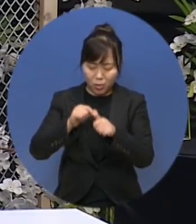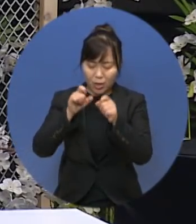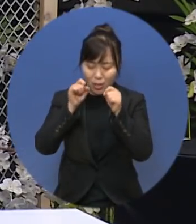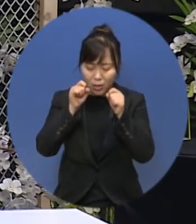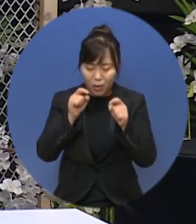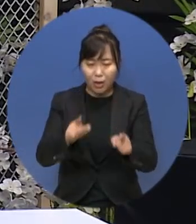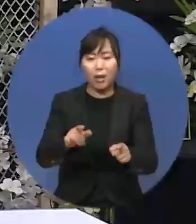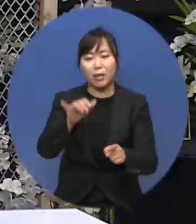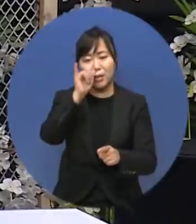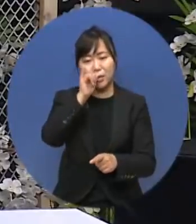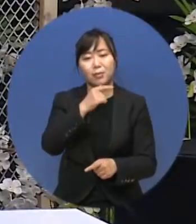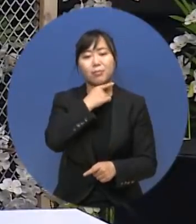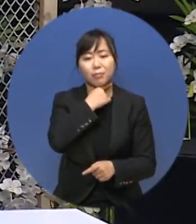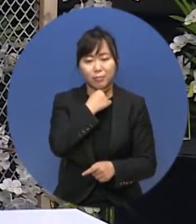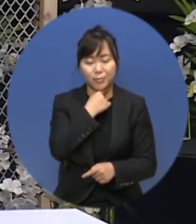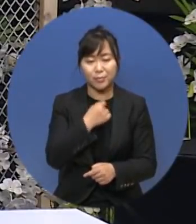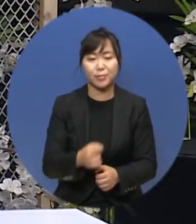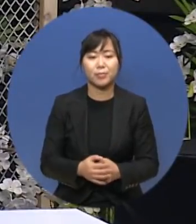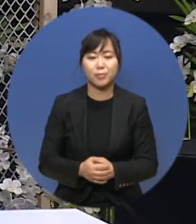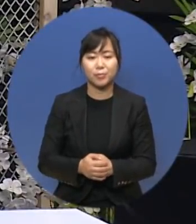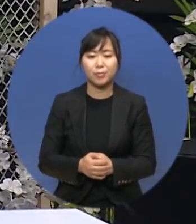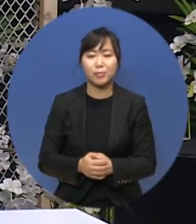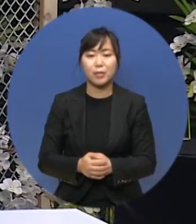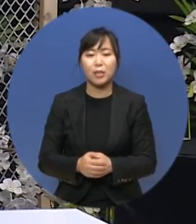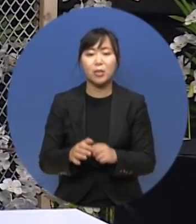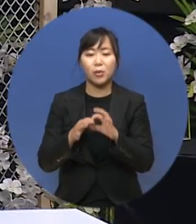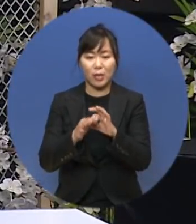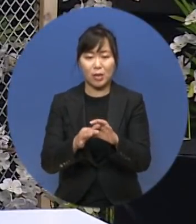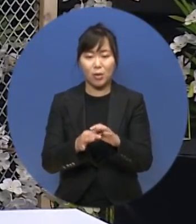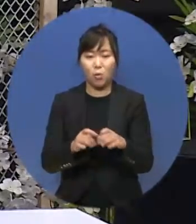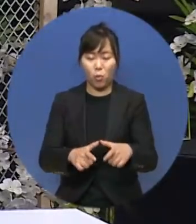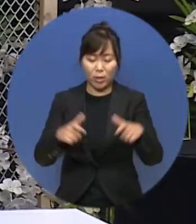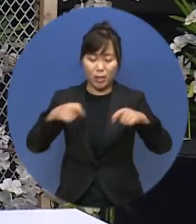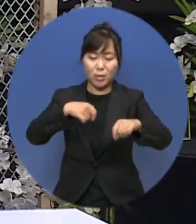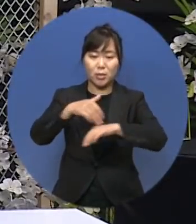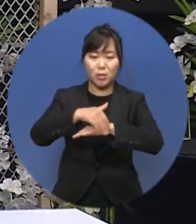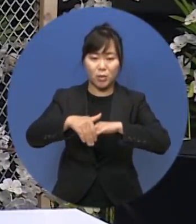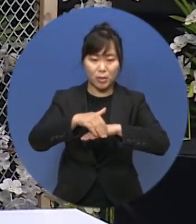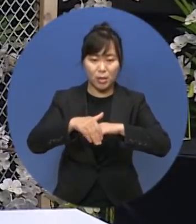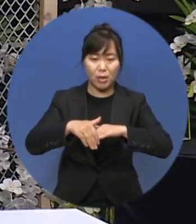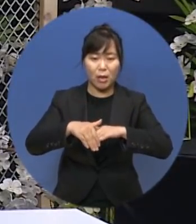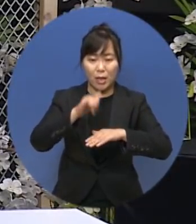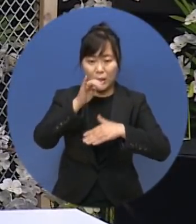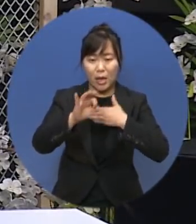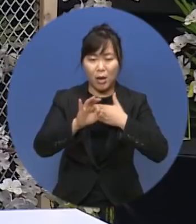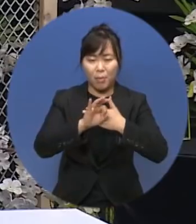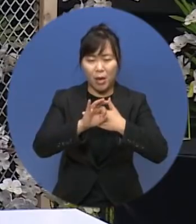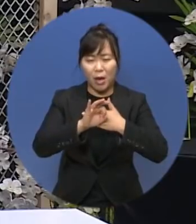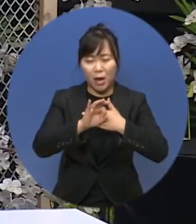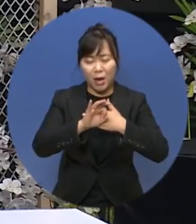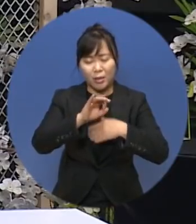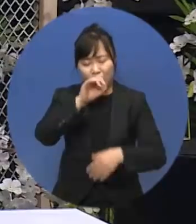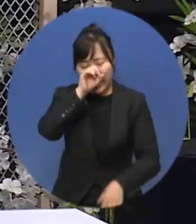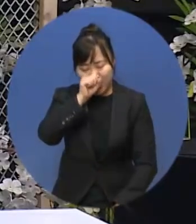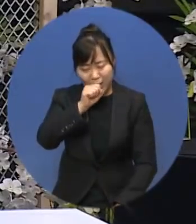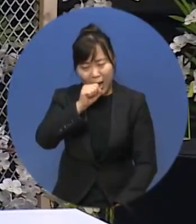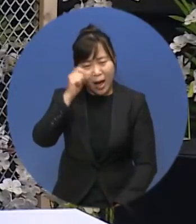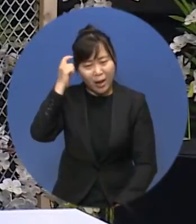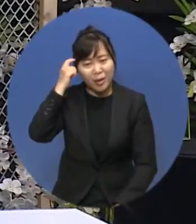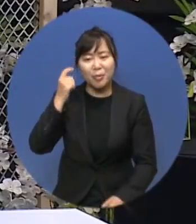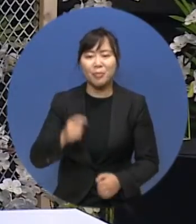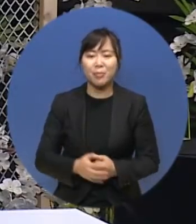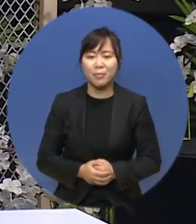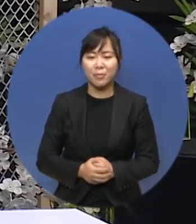기회가 주어졌으면 하는 바람을 가지고 그에 대한 확대 정책이 펼쳐지면 좋겠다라는 마음을